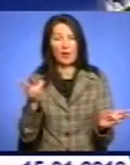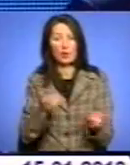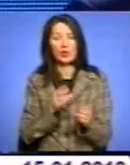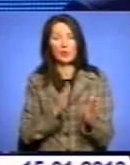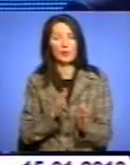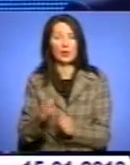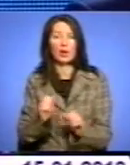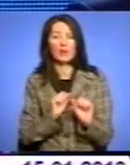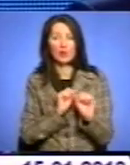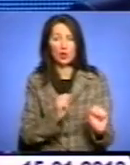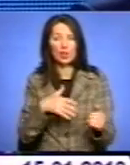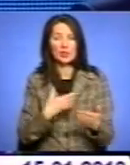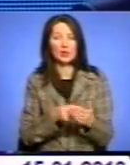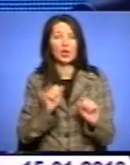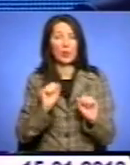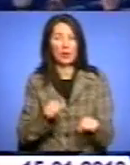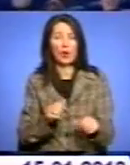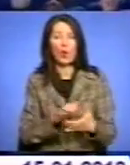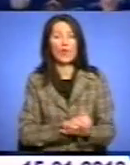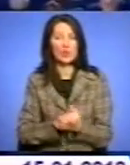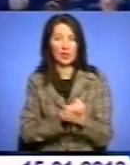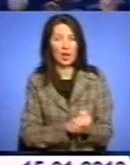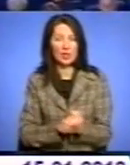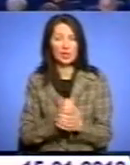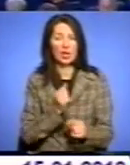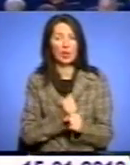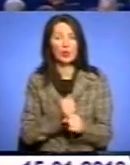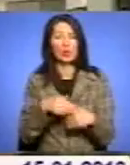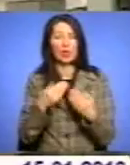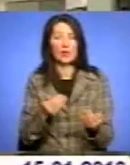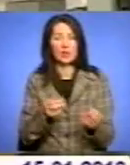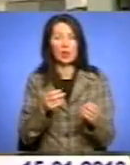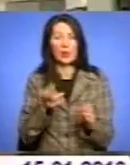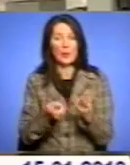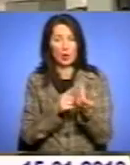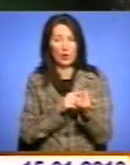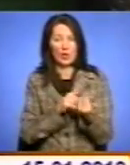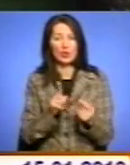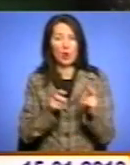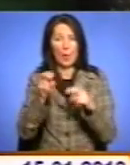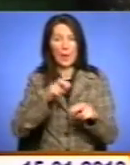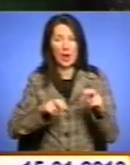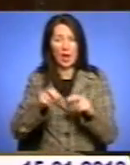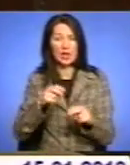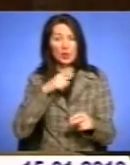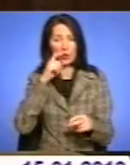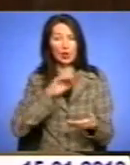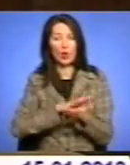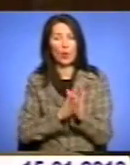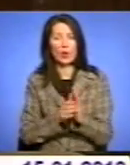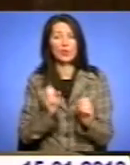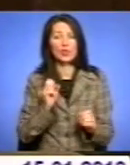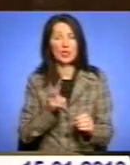У Федерації роботодавців України підрахували, що перегляд нашою країною умов членства у СОТ дозволить зберегти